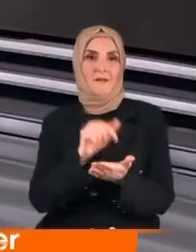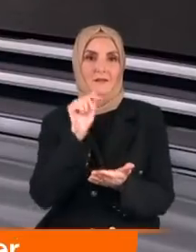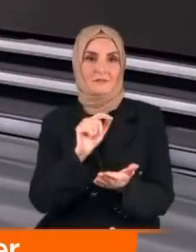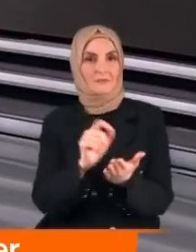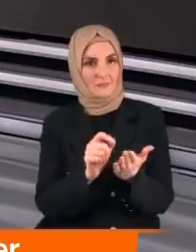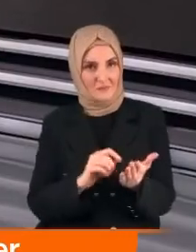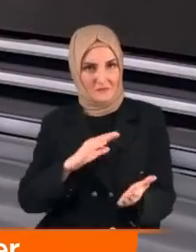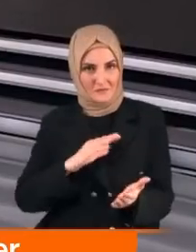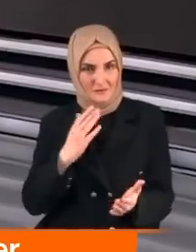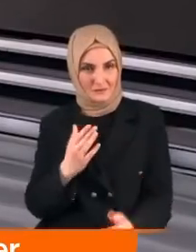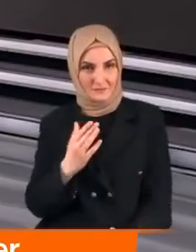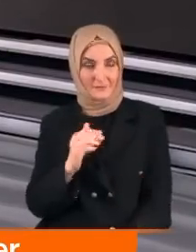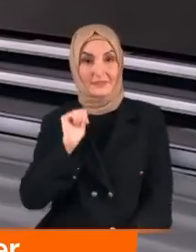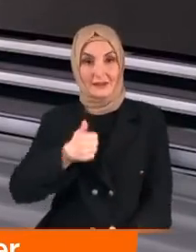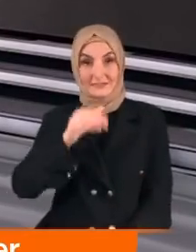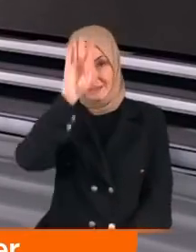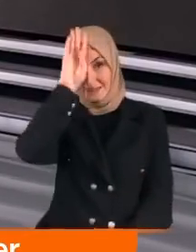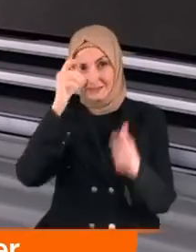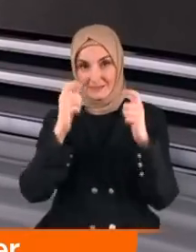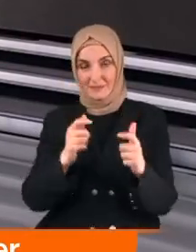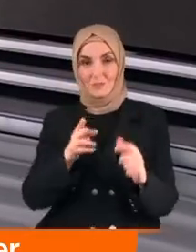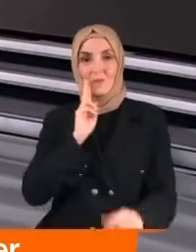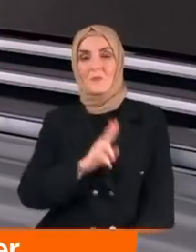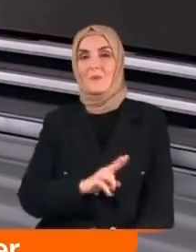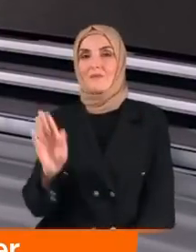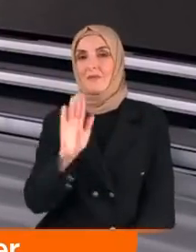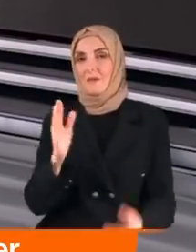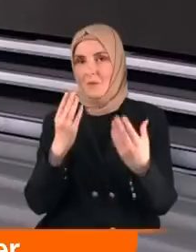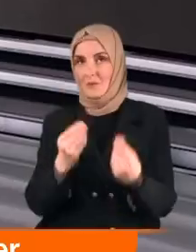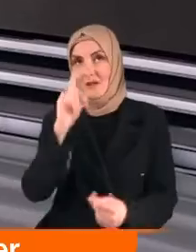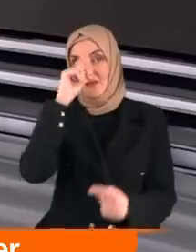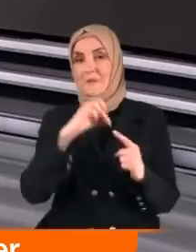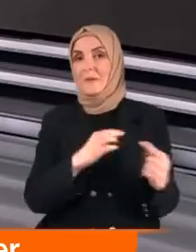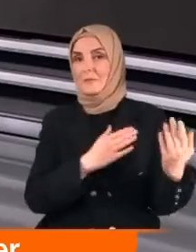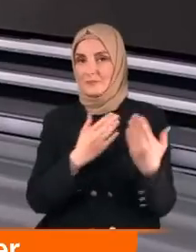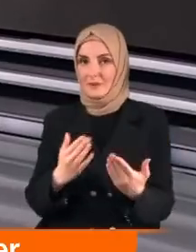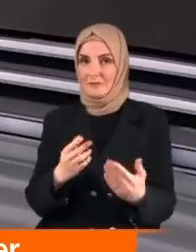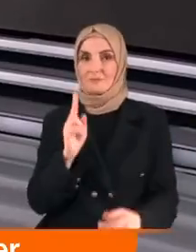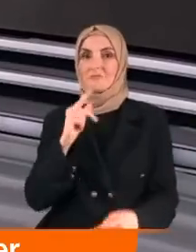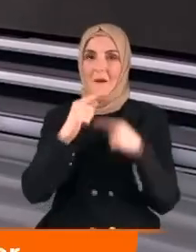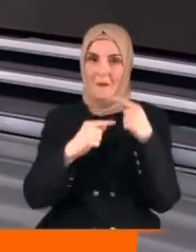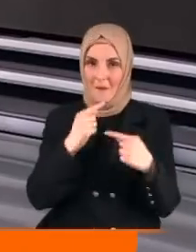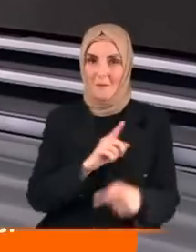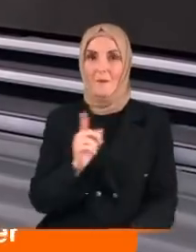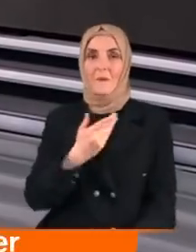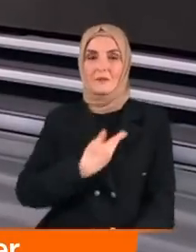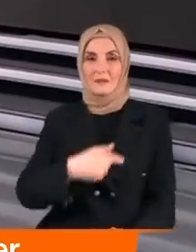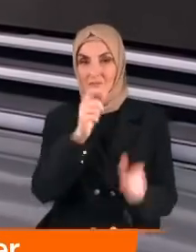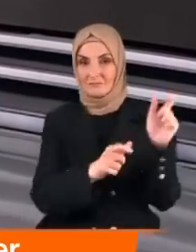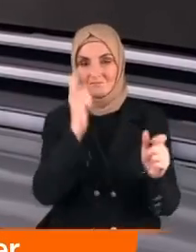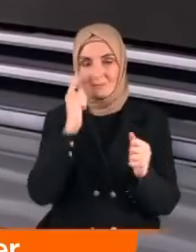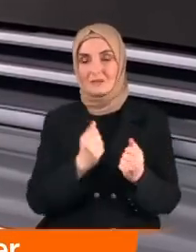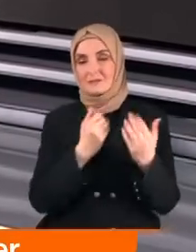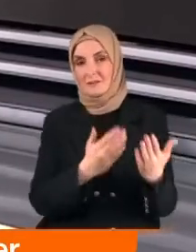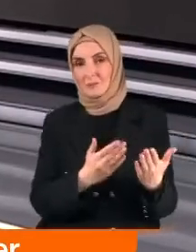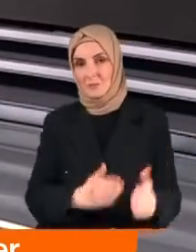Usta gazeteci yarın İstanbul'da son yolculuğuna uğranacak. Kendisine Allah'tan rahmet, yakınları ve sevenlerine